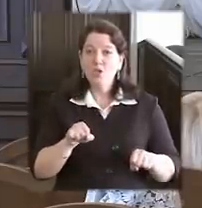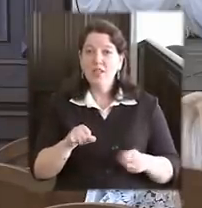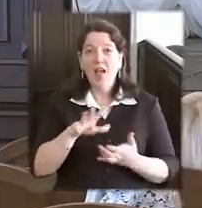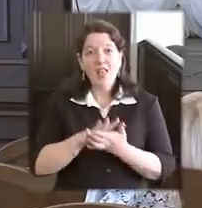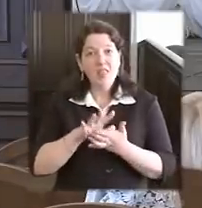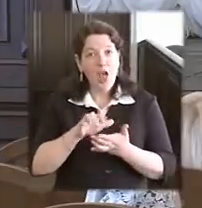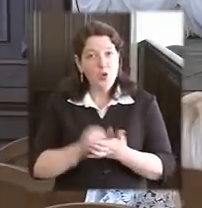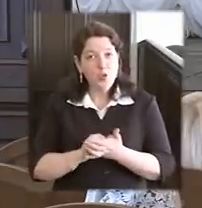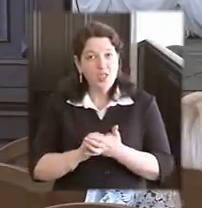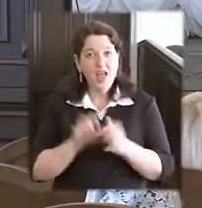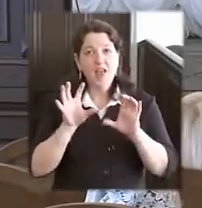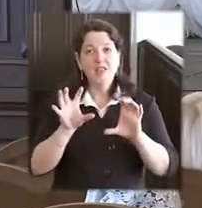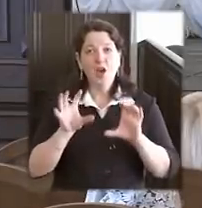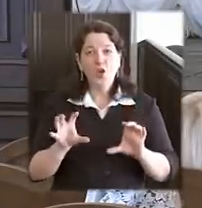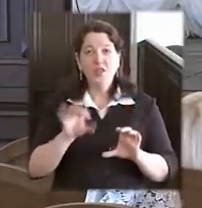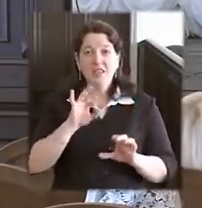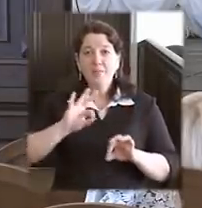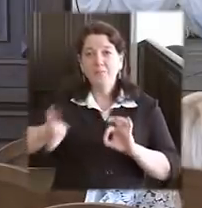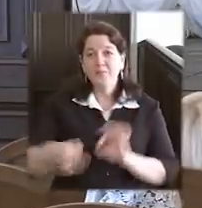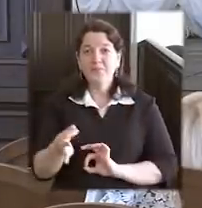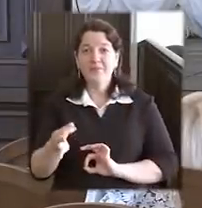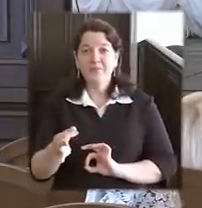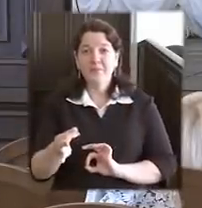их, избежать. И все, слава тебе, Господи.